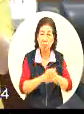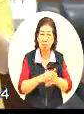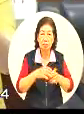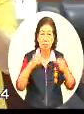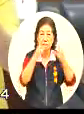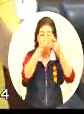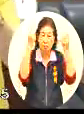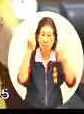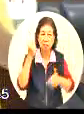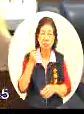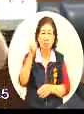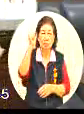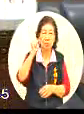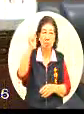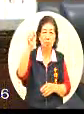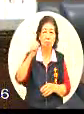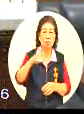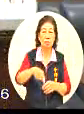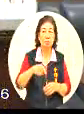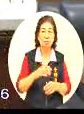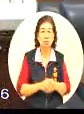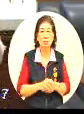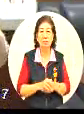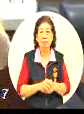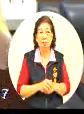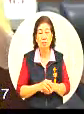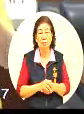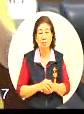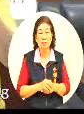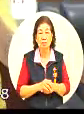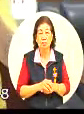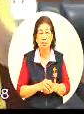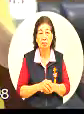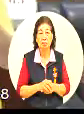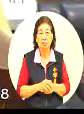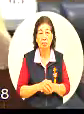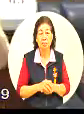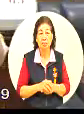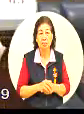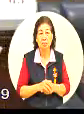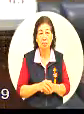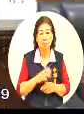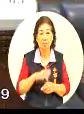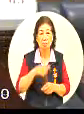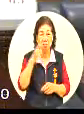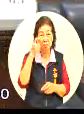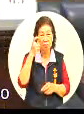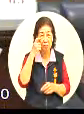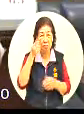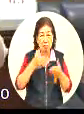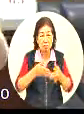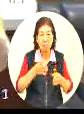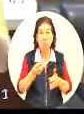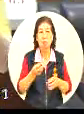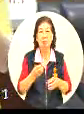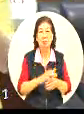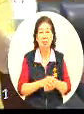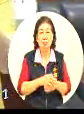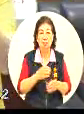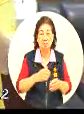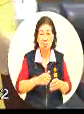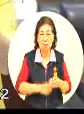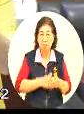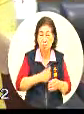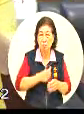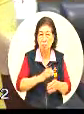哦，所以咱公务局好像是落实没有重视这方面的，其实这原先就